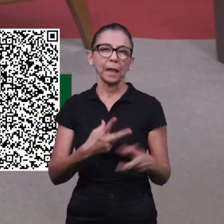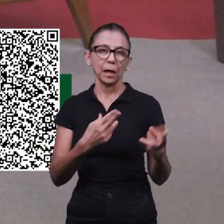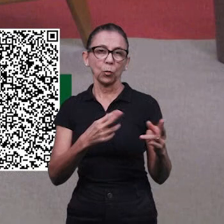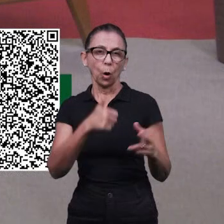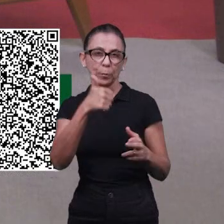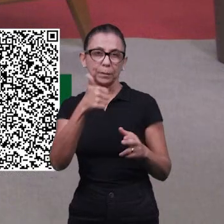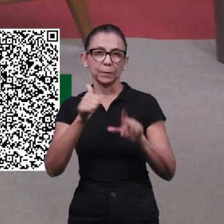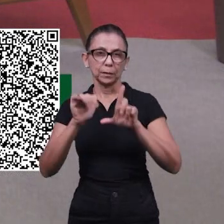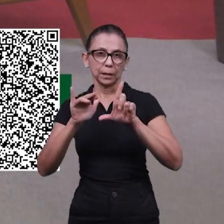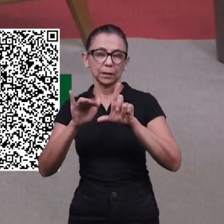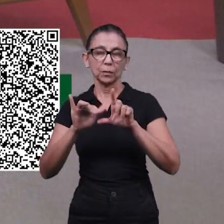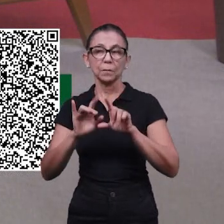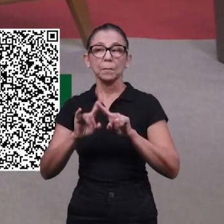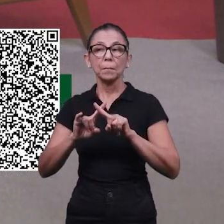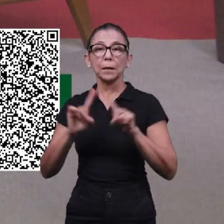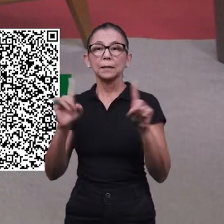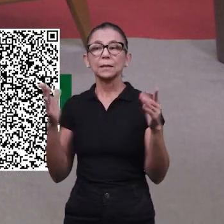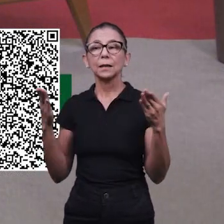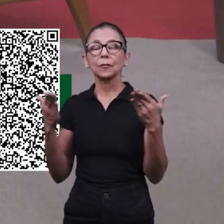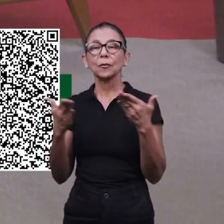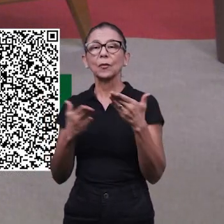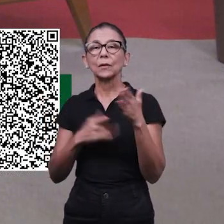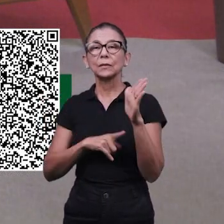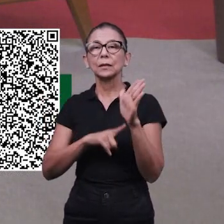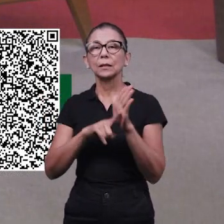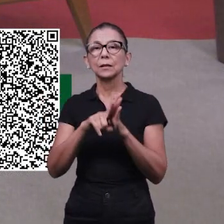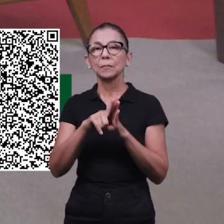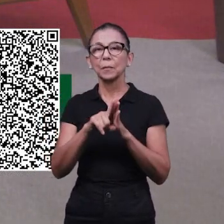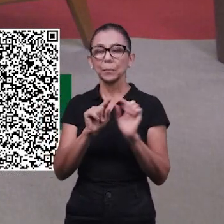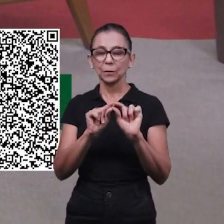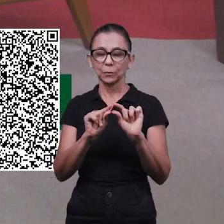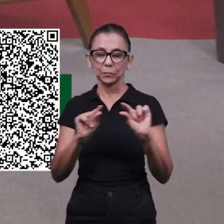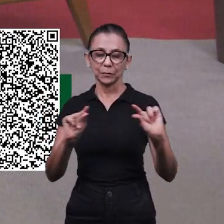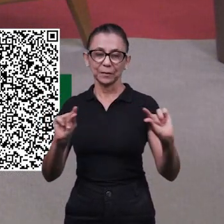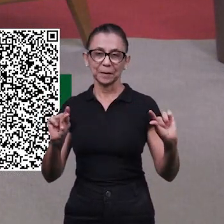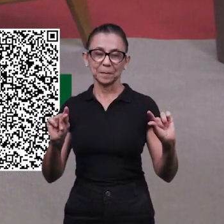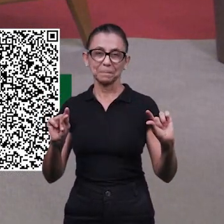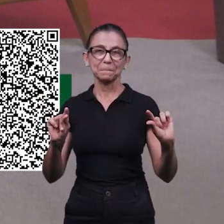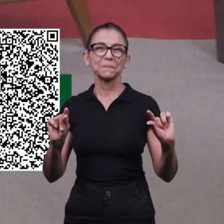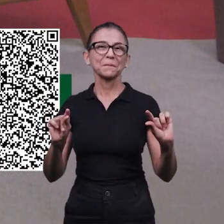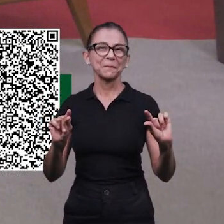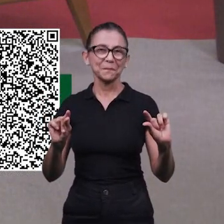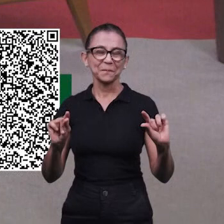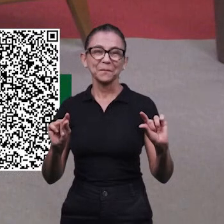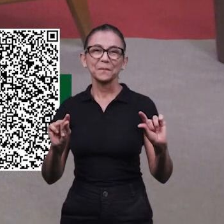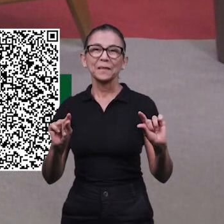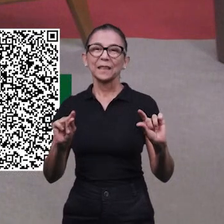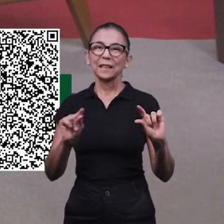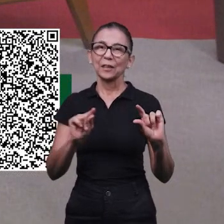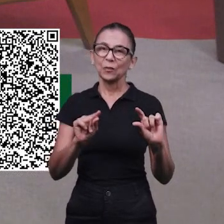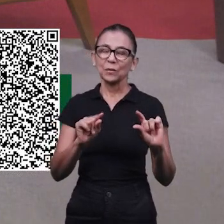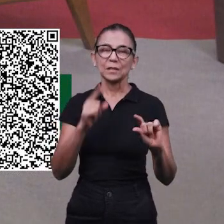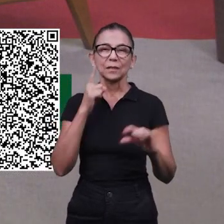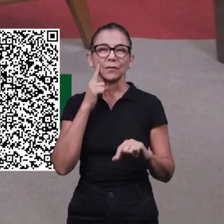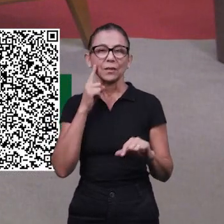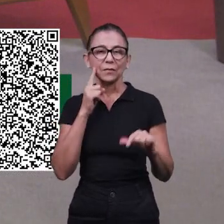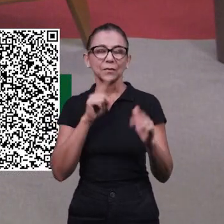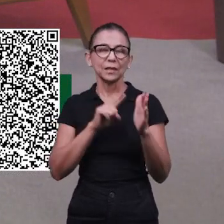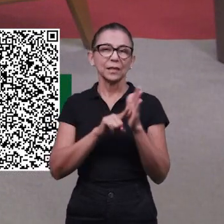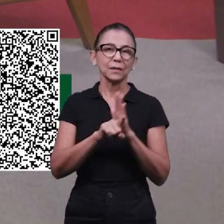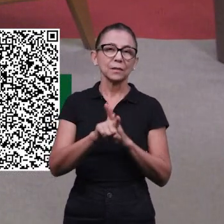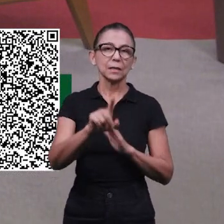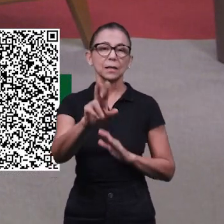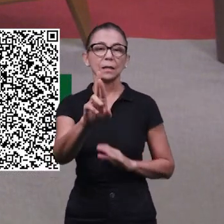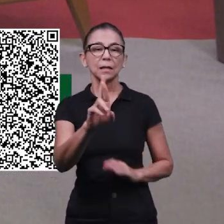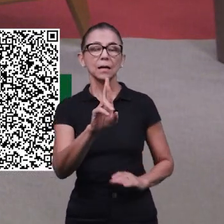même manière que le premier. Mais maintenant, vous aurez une question. Et quand vous allez